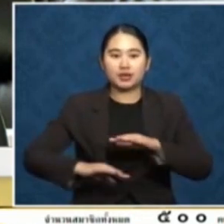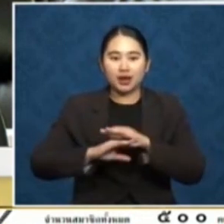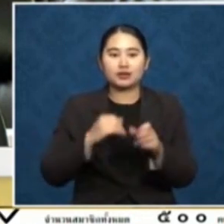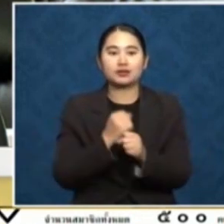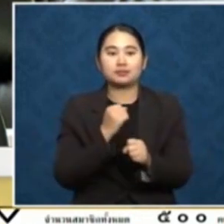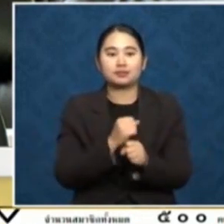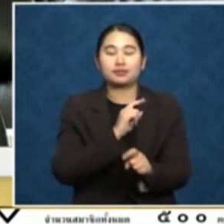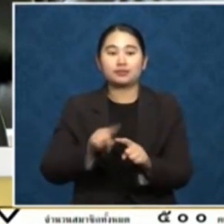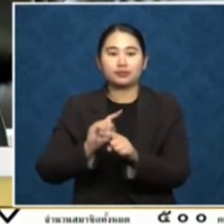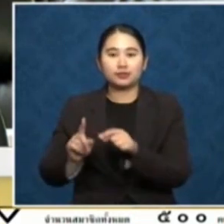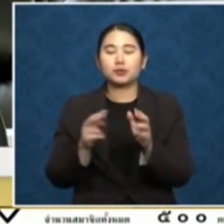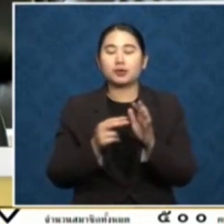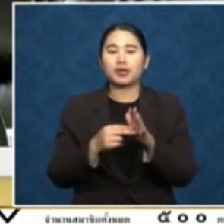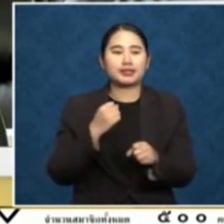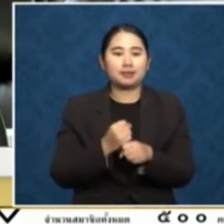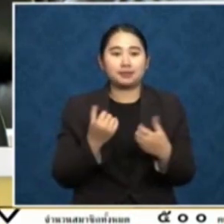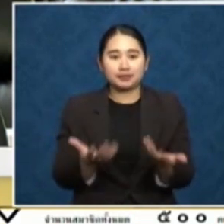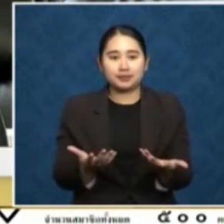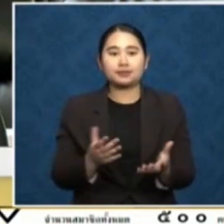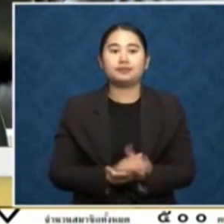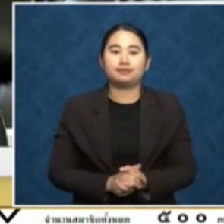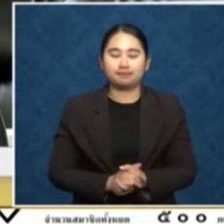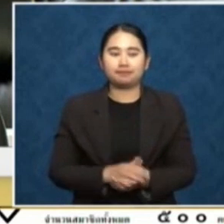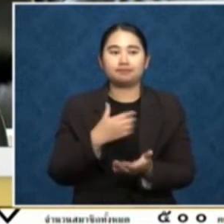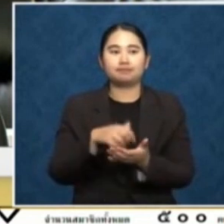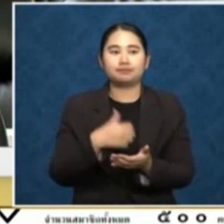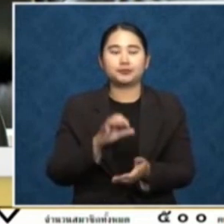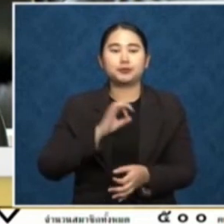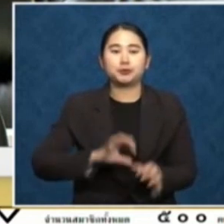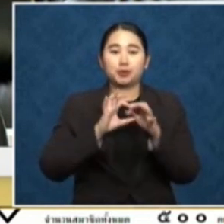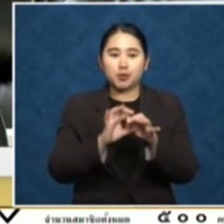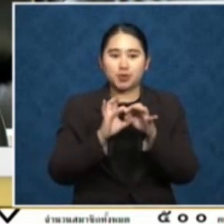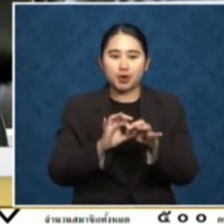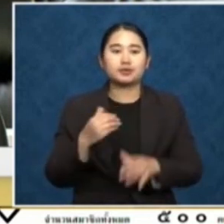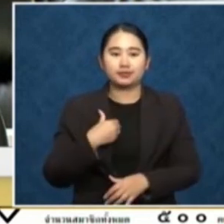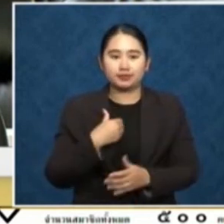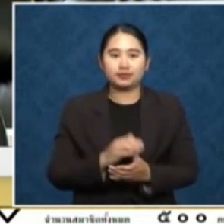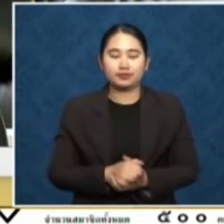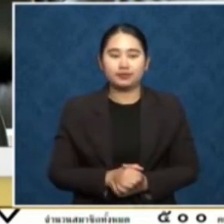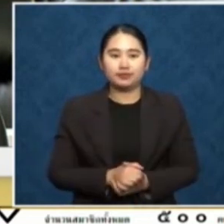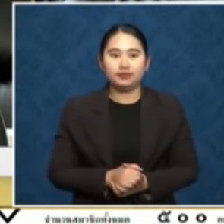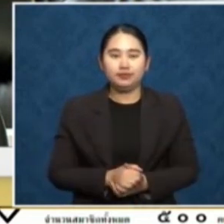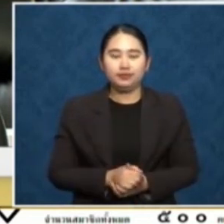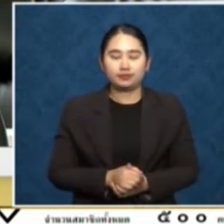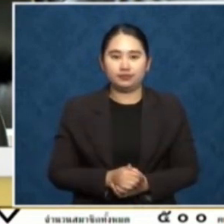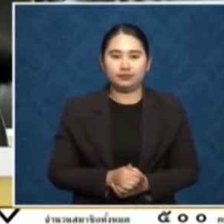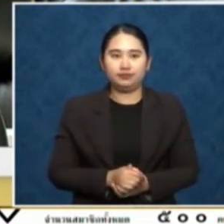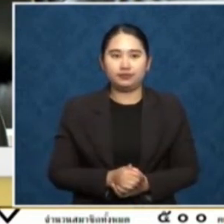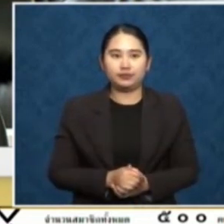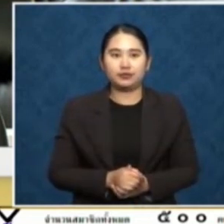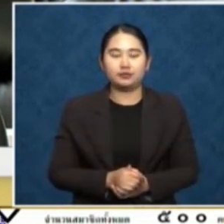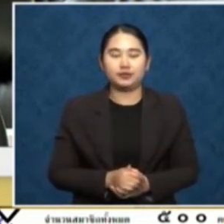การข้อมูลพื้นฐานข้อมูลบุคคลจะต้องดำเนินการอย่างไรนี่เป็นประเด็นที่มีข้อกังวลนะฮะ